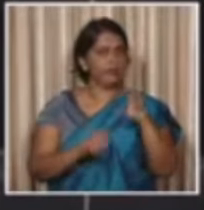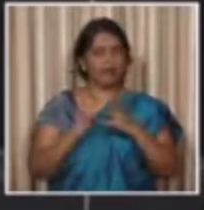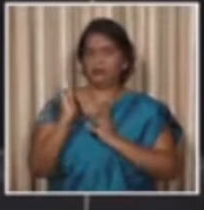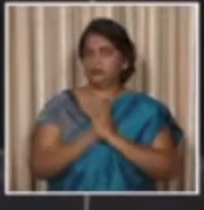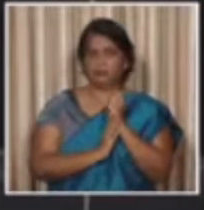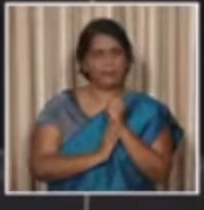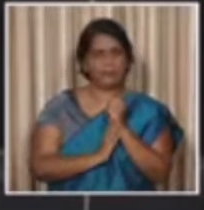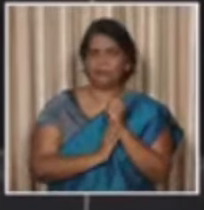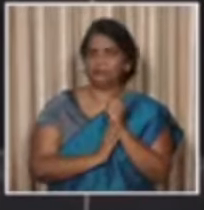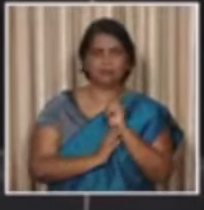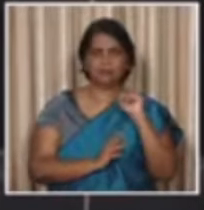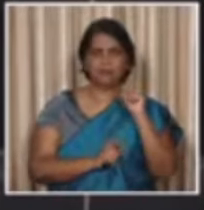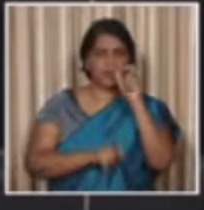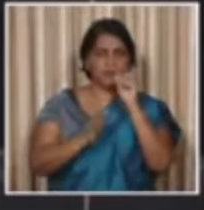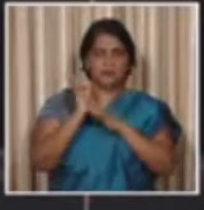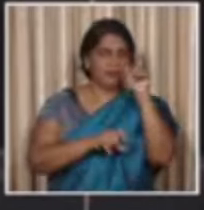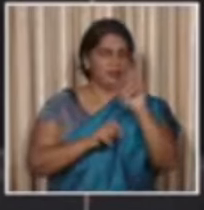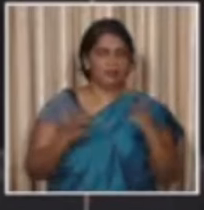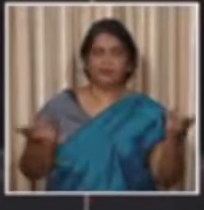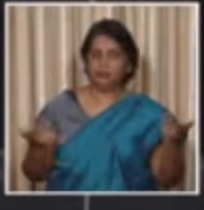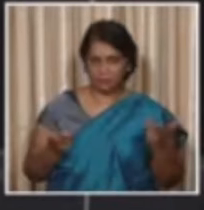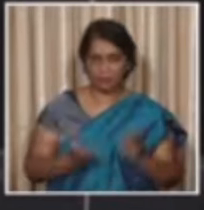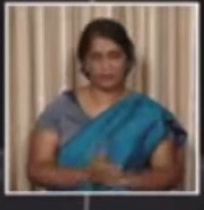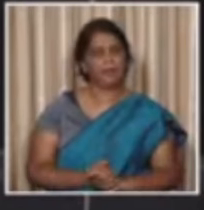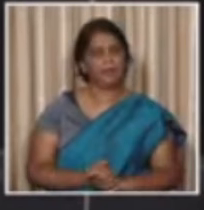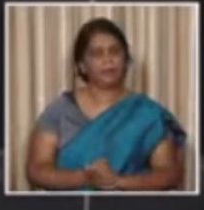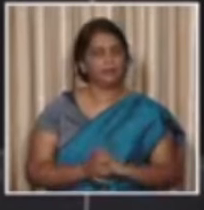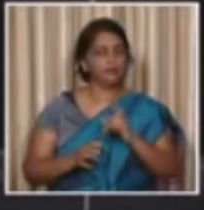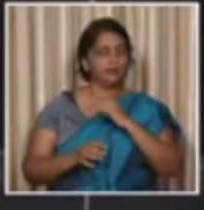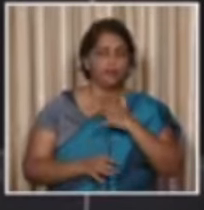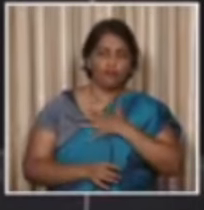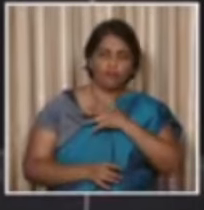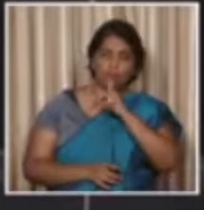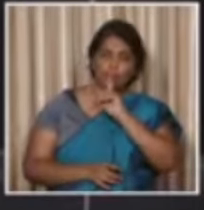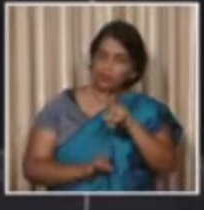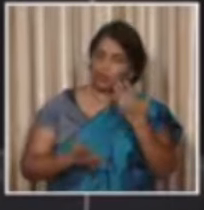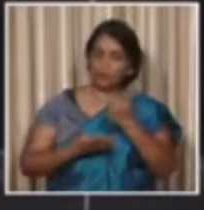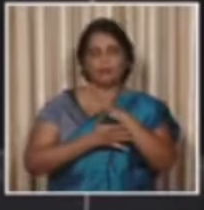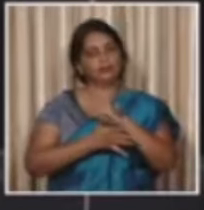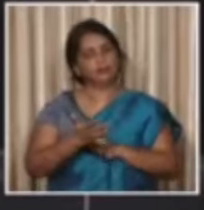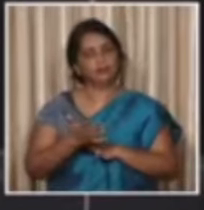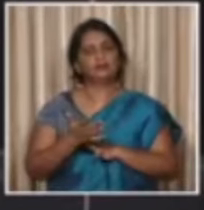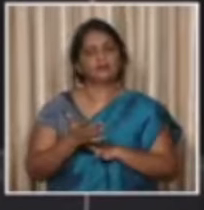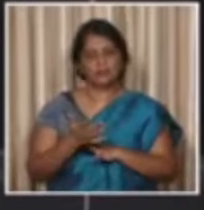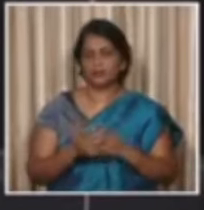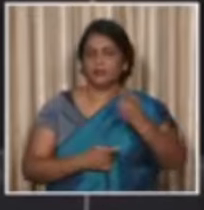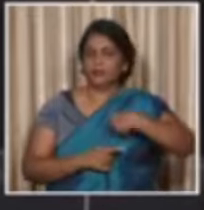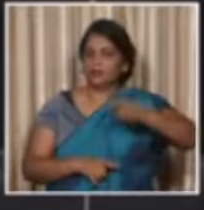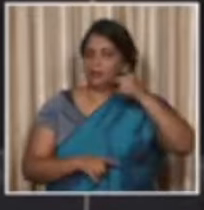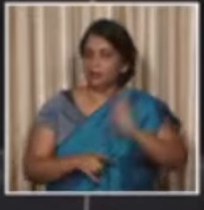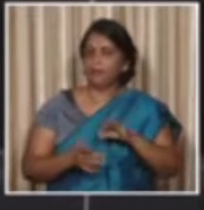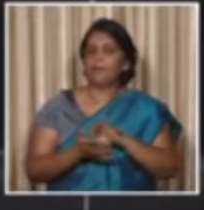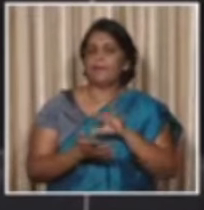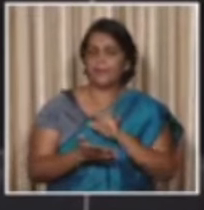අයිතියක් කිසිම සභිකයෙක්ට නැහැ. වාචිකව හෝ ලිඛිතව අපි පැමිණතු වෙන එකඟතාවය